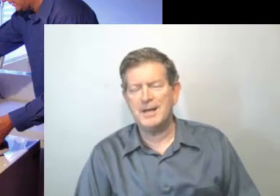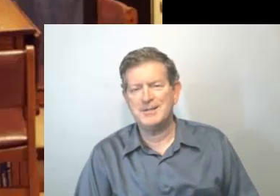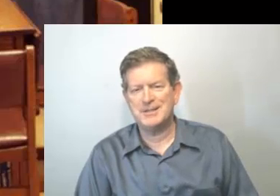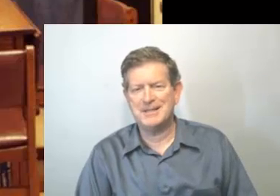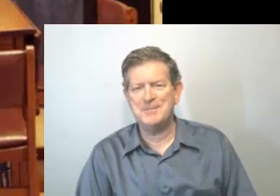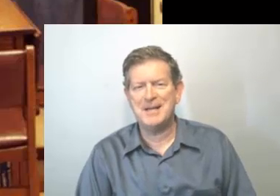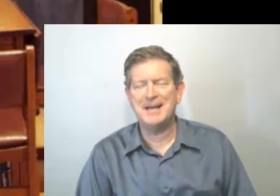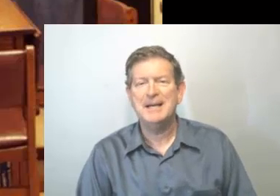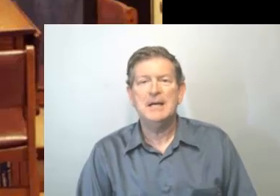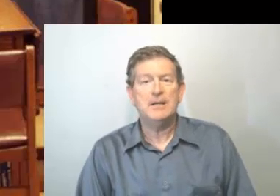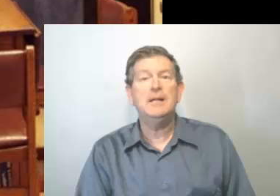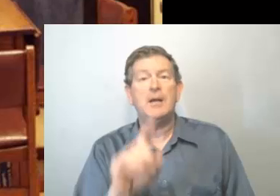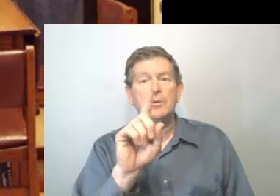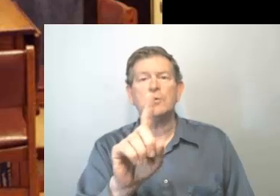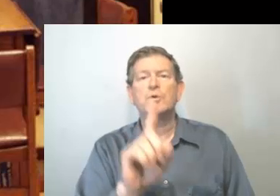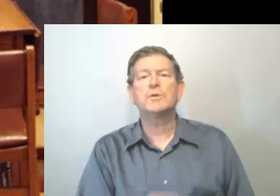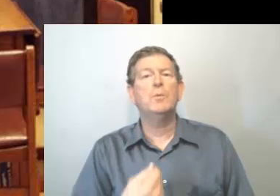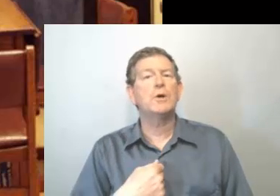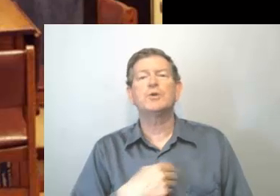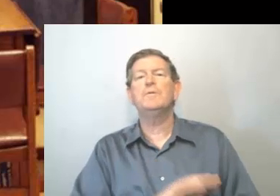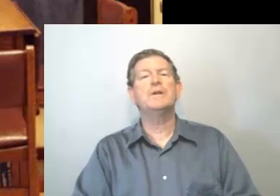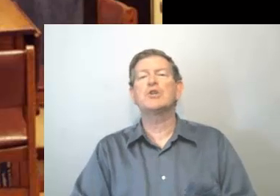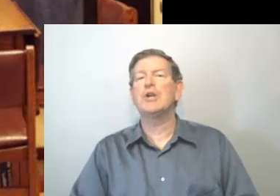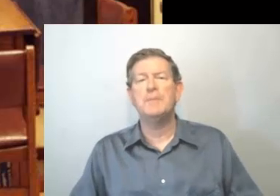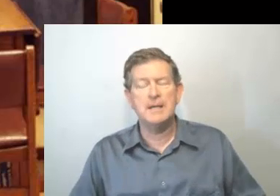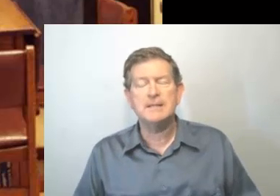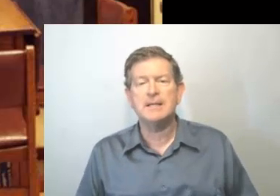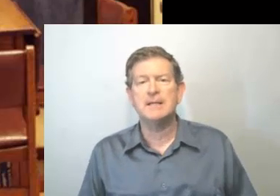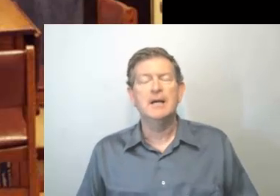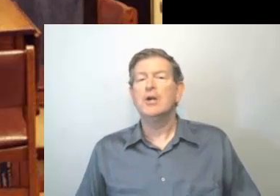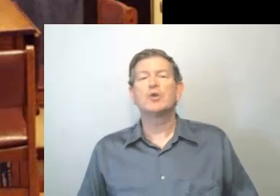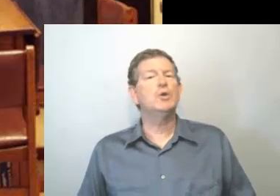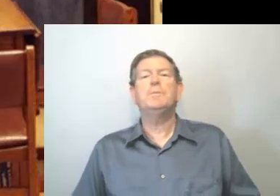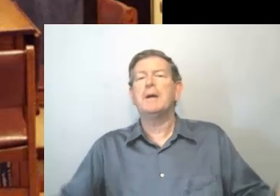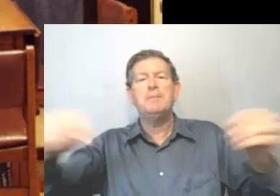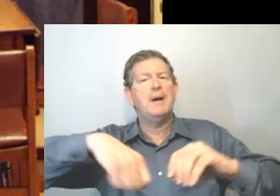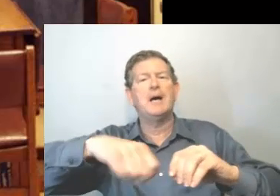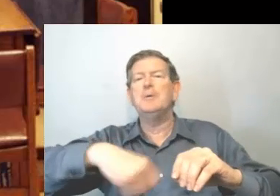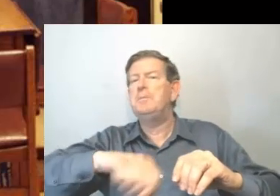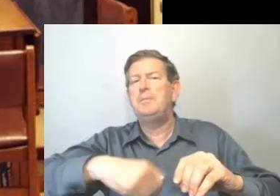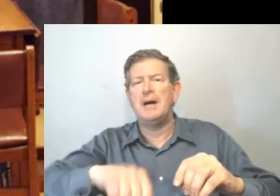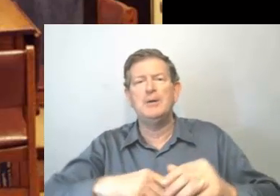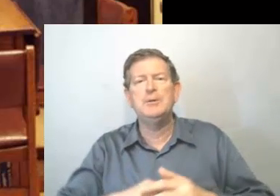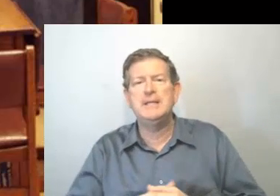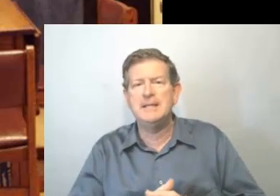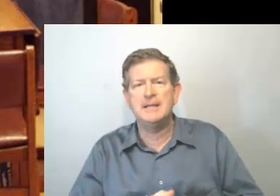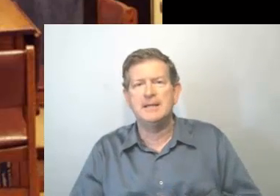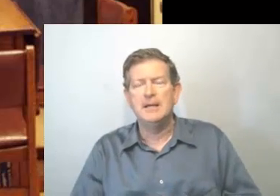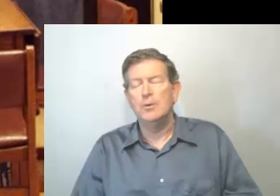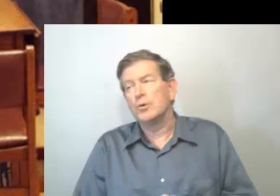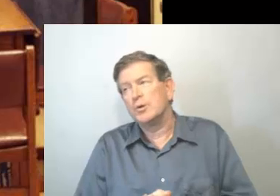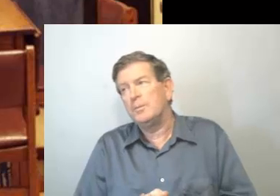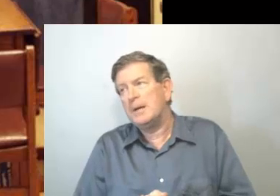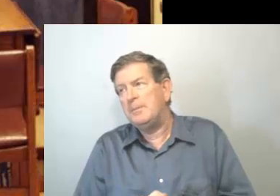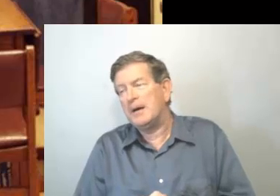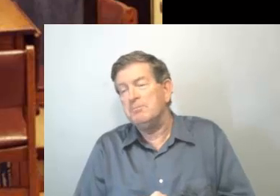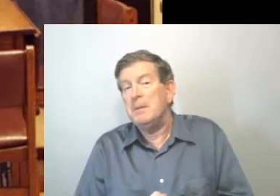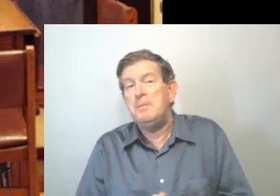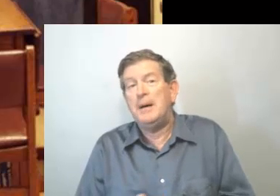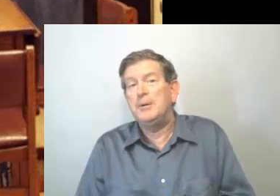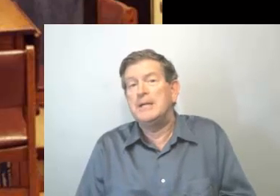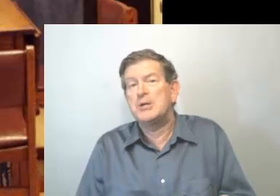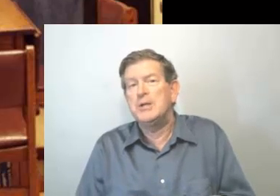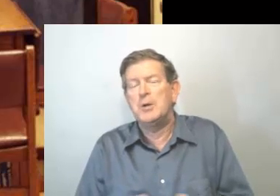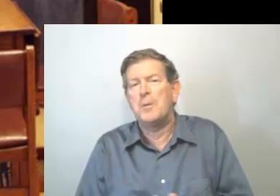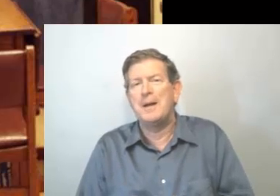D'accord, c'est bien, c'est bien. Il y a une chose que moi je ne fais jamais, et ça c'est, je ne prépare pas le dîner, ou je ne prépare